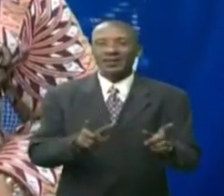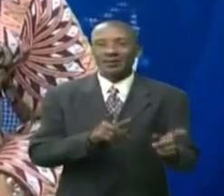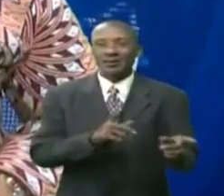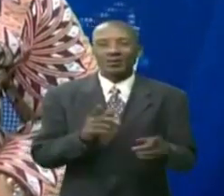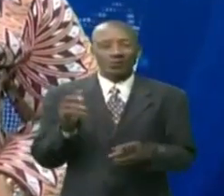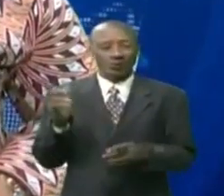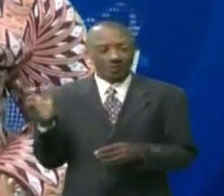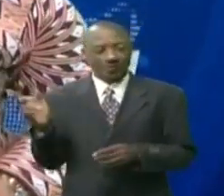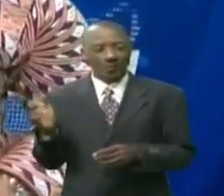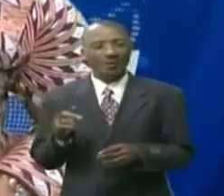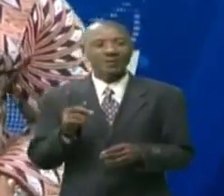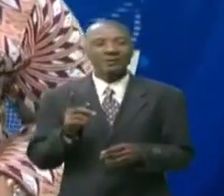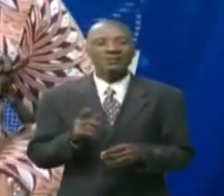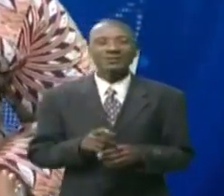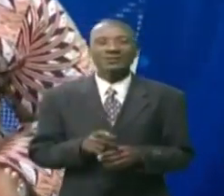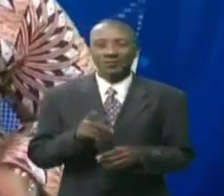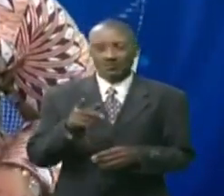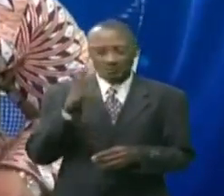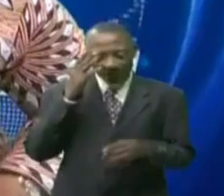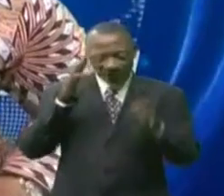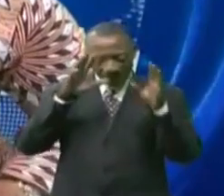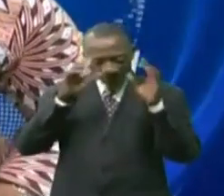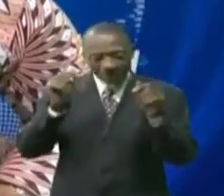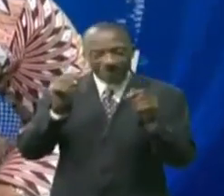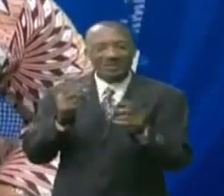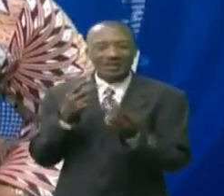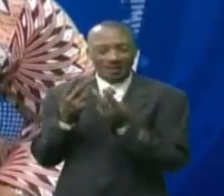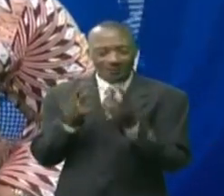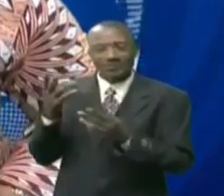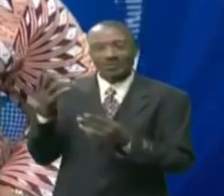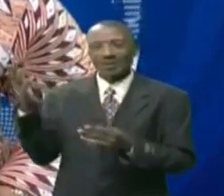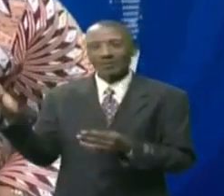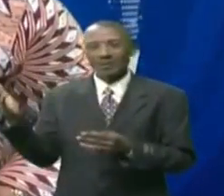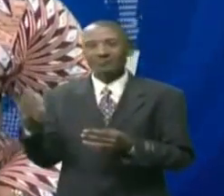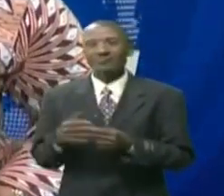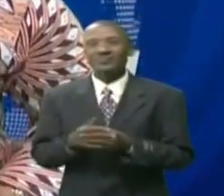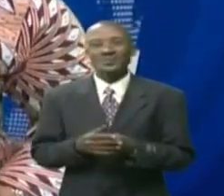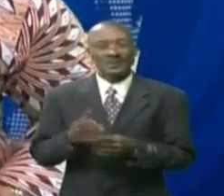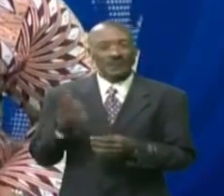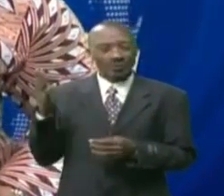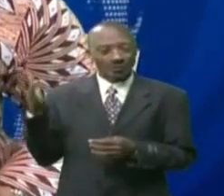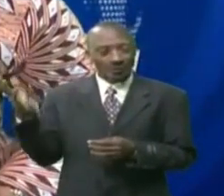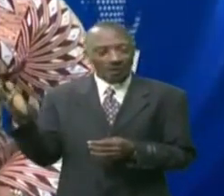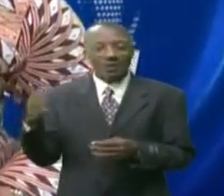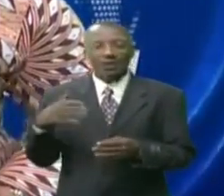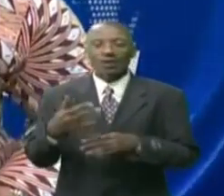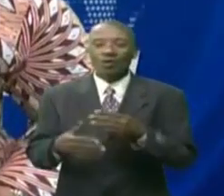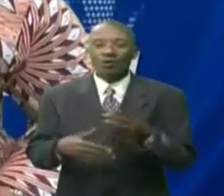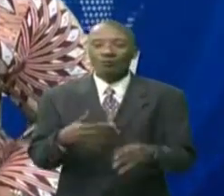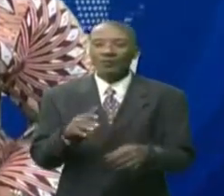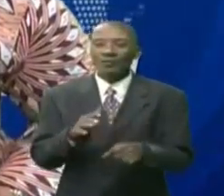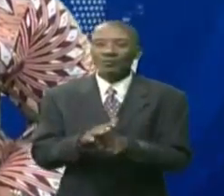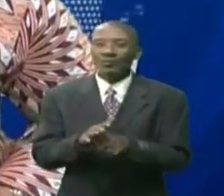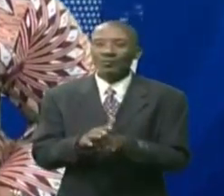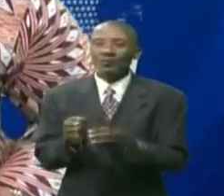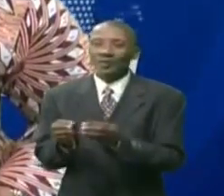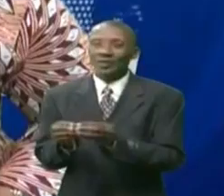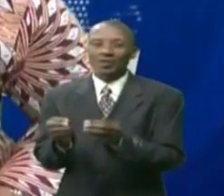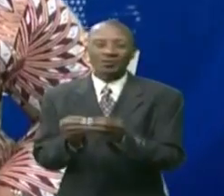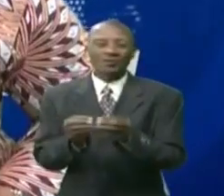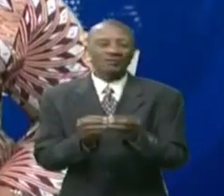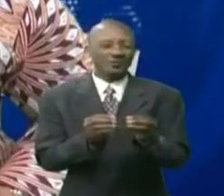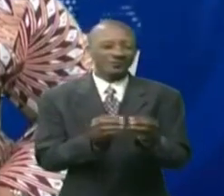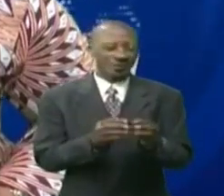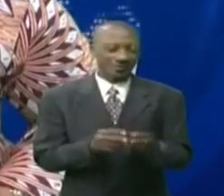de sortir de terre à Colouésy. Il va servir de siège à l'Assemblée provinciale, mais aussi les bureaux des députés provinciaux dans le